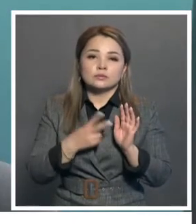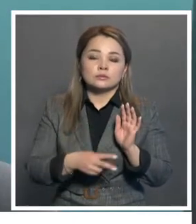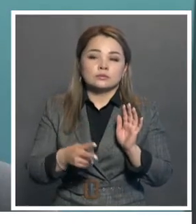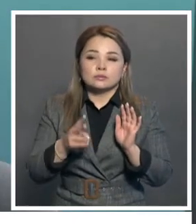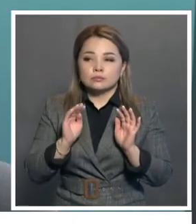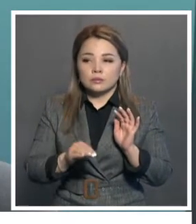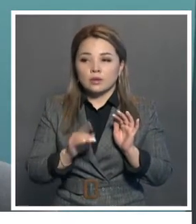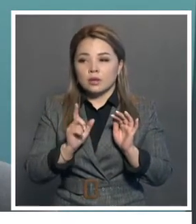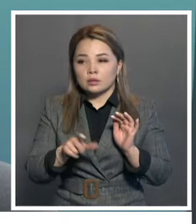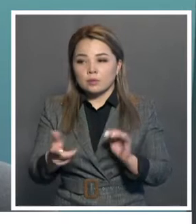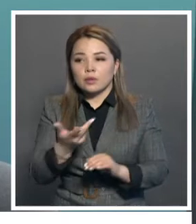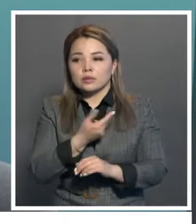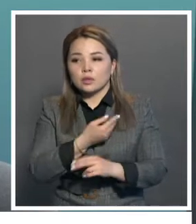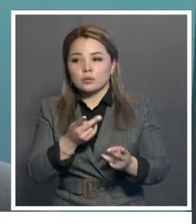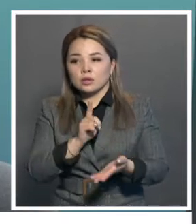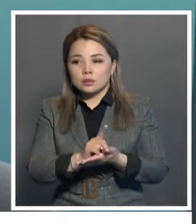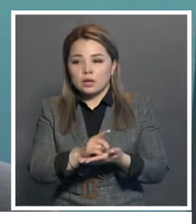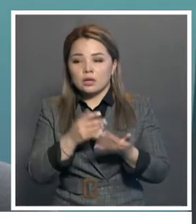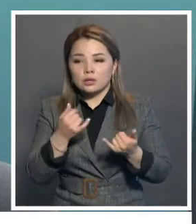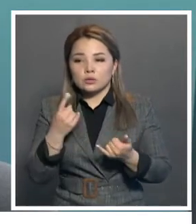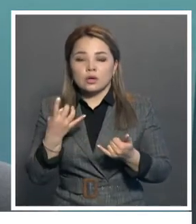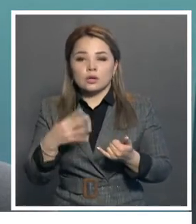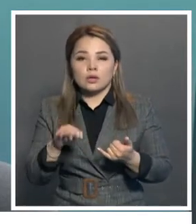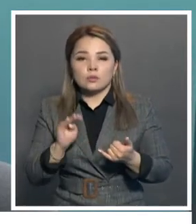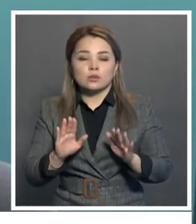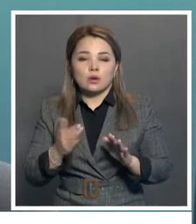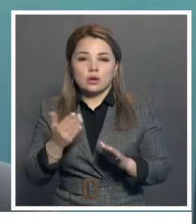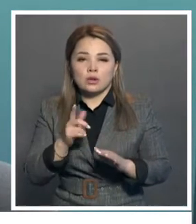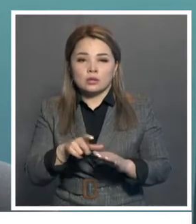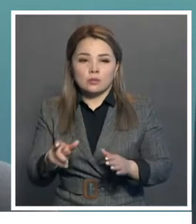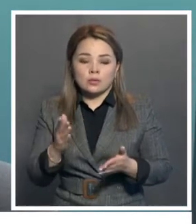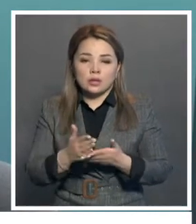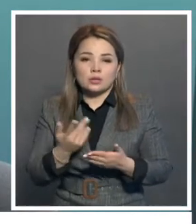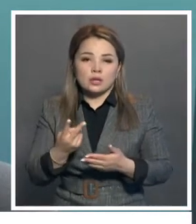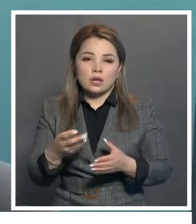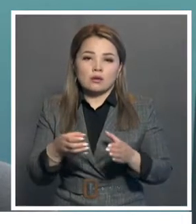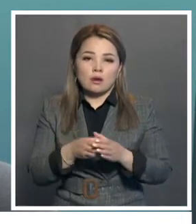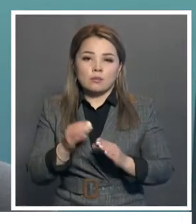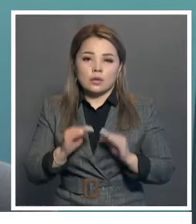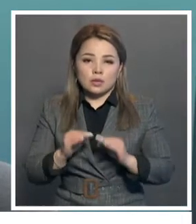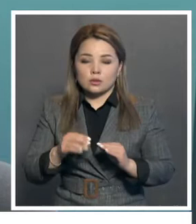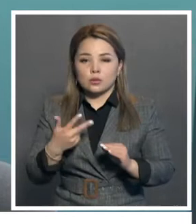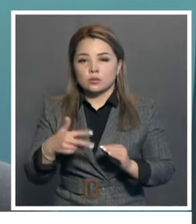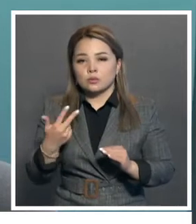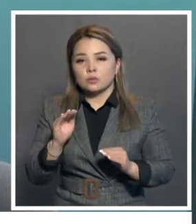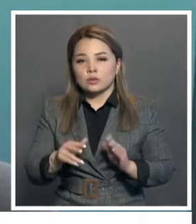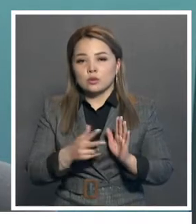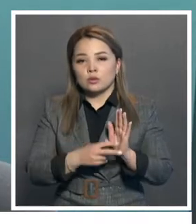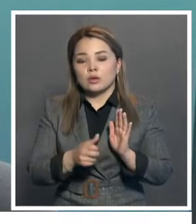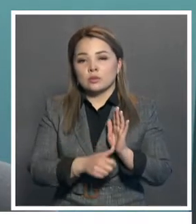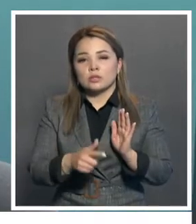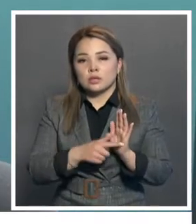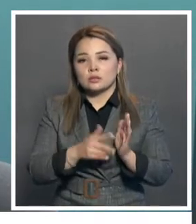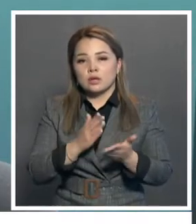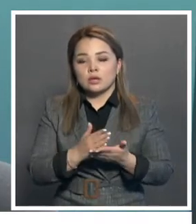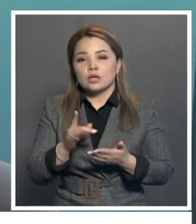970 мың адамға вакцина салу керекпіз. Қазір 140 мың адамға салдық. Екінші компонент бойынша 33867 республикада